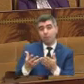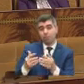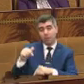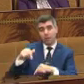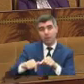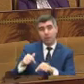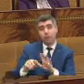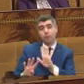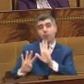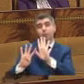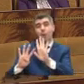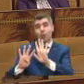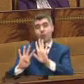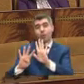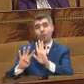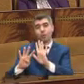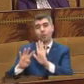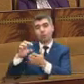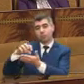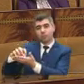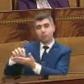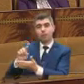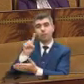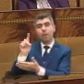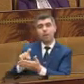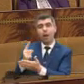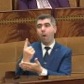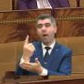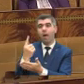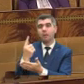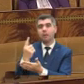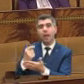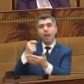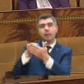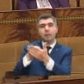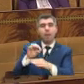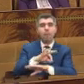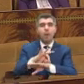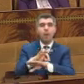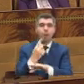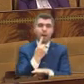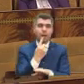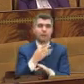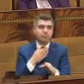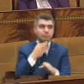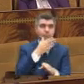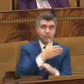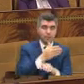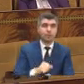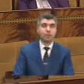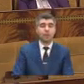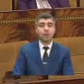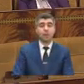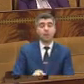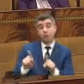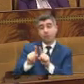9 الجماعات وعندهم وكالة واحدة ديال الخلاص. تنقل المواطنين باش يخلص واحد الفاتورة ديال 100 درهم خصو يخلص على